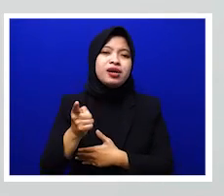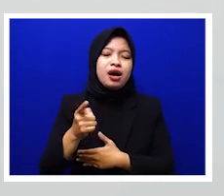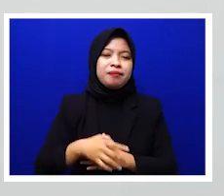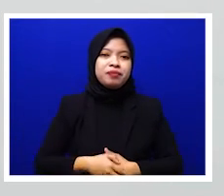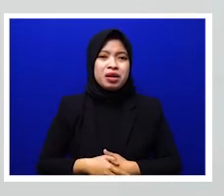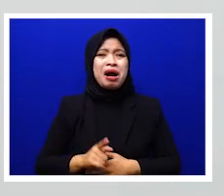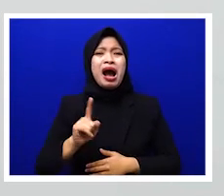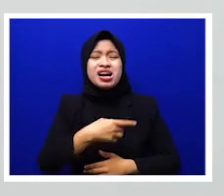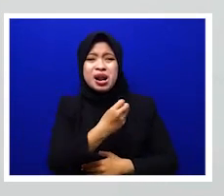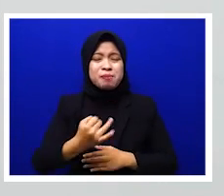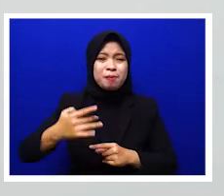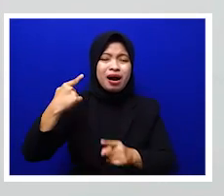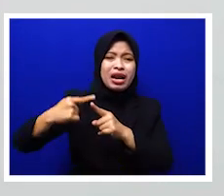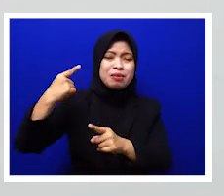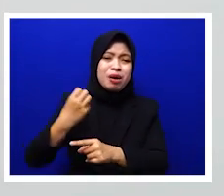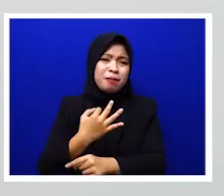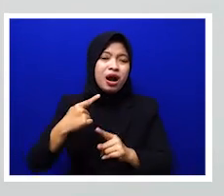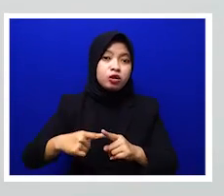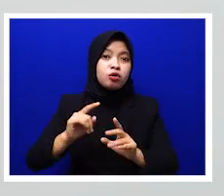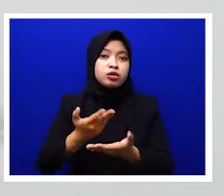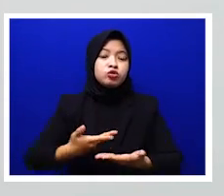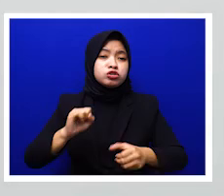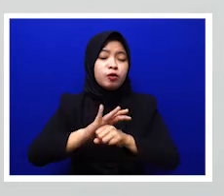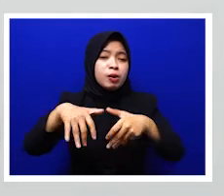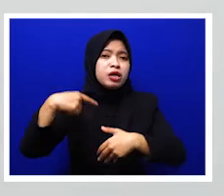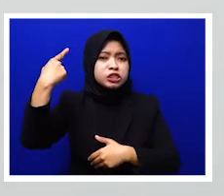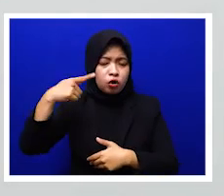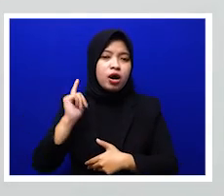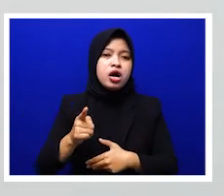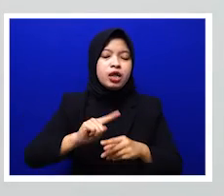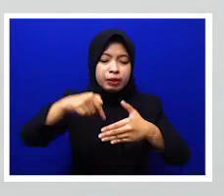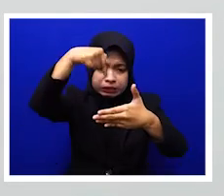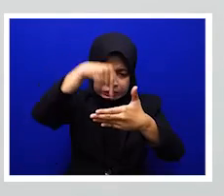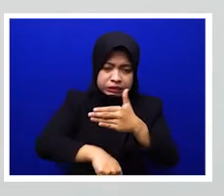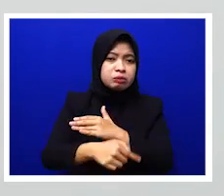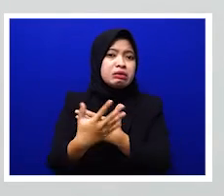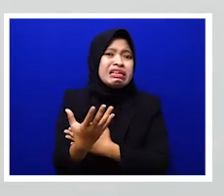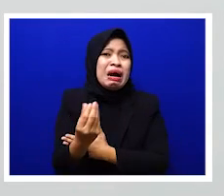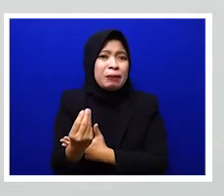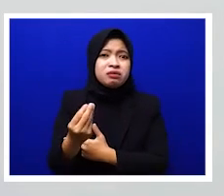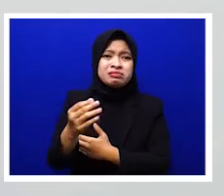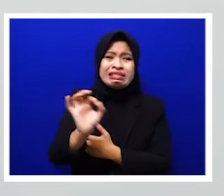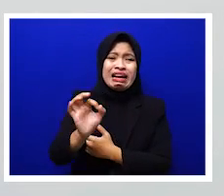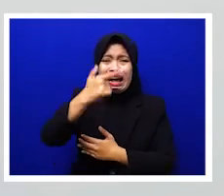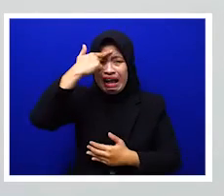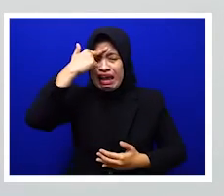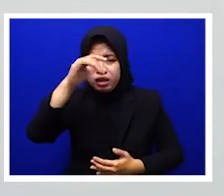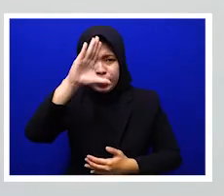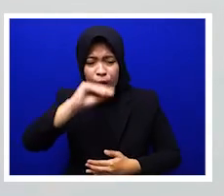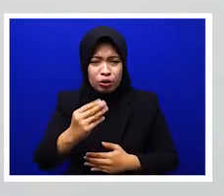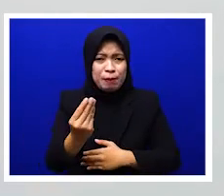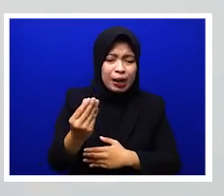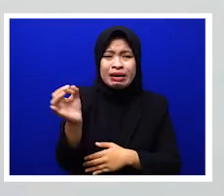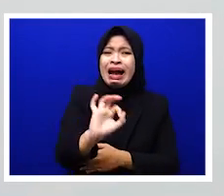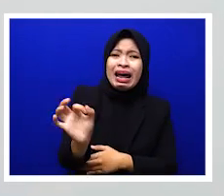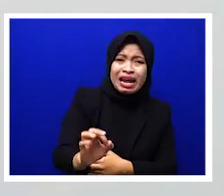itu kita mengalami beberapa kali pandemi, tentu saja. Tetapi untuk yang spesifik ke pandemi COVID-19 itu belum ada yang bisa memprediksi,